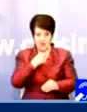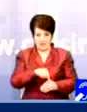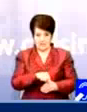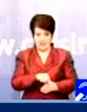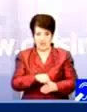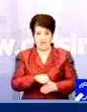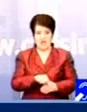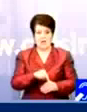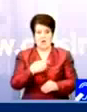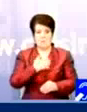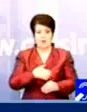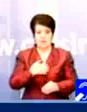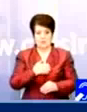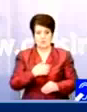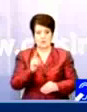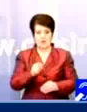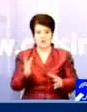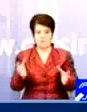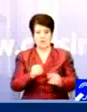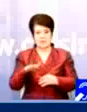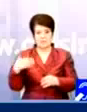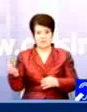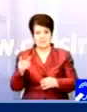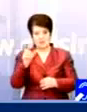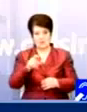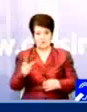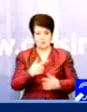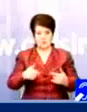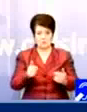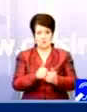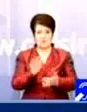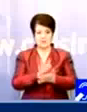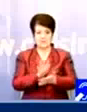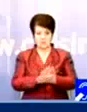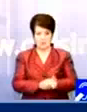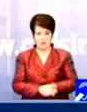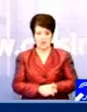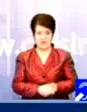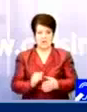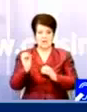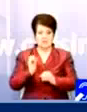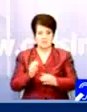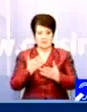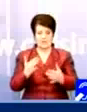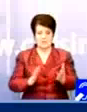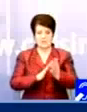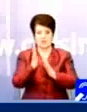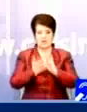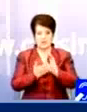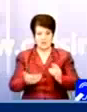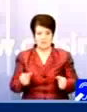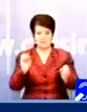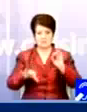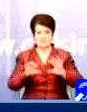care va primi cel mai multe plângeri din partea locuitorilor cu zone insalubre. Saci de deșeuri, crenci, cabluri pe